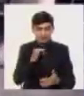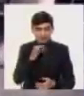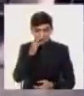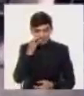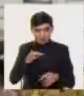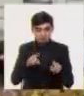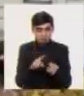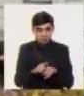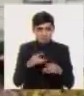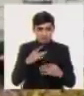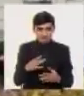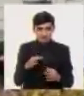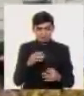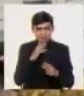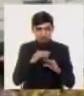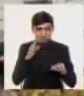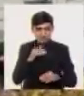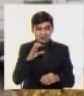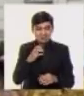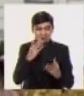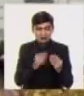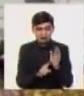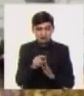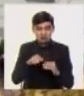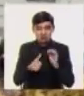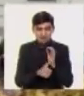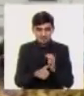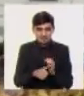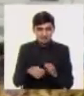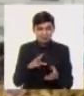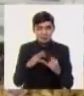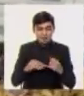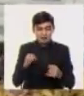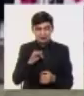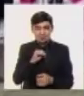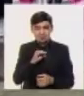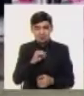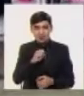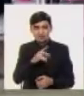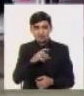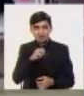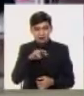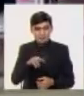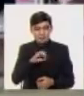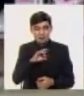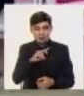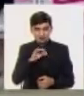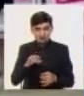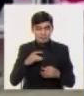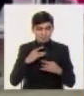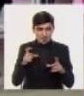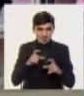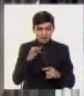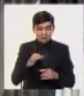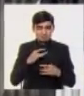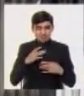тихое Рождество. Со среды вступает в силу решение 16 федеральных земель и канцлера Ангелы Меркель. Магазины, ярмарки, рестораны